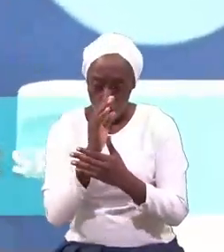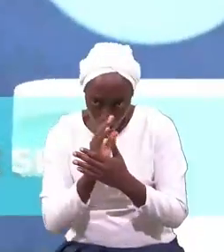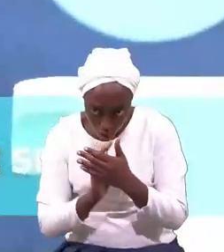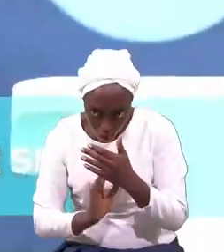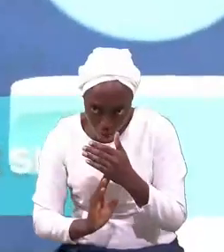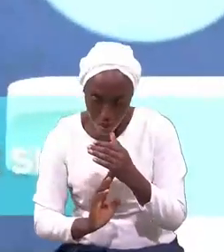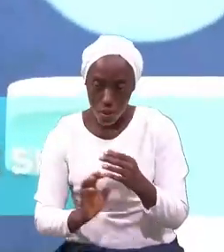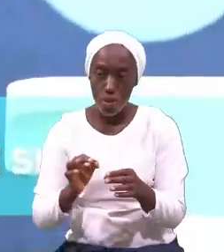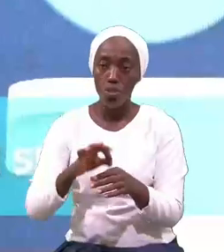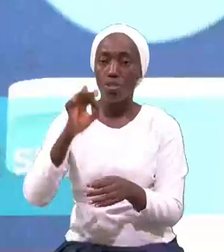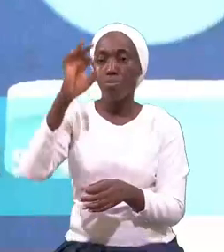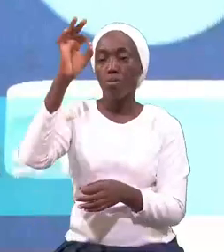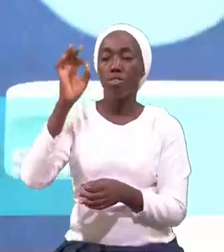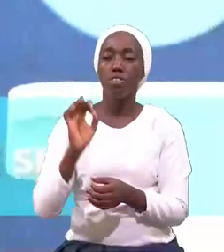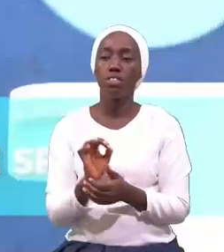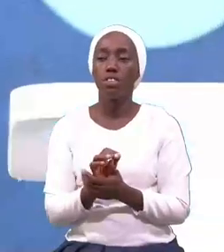Voyons le premier point maintenant.